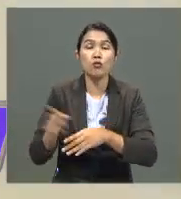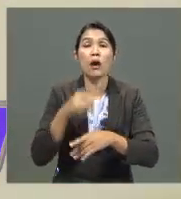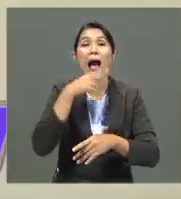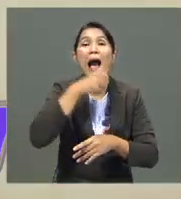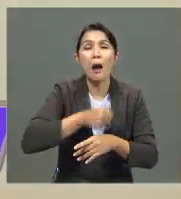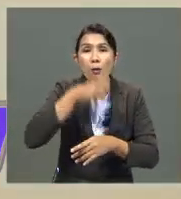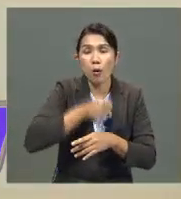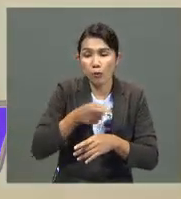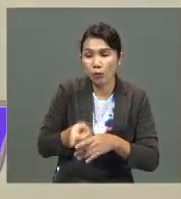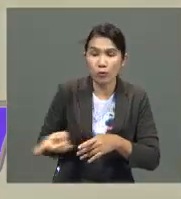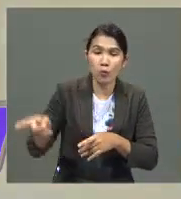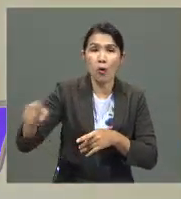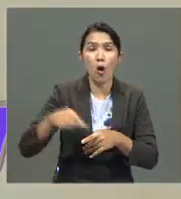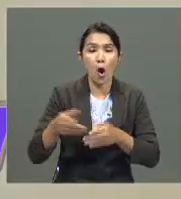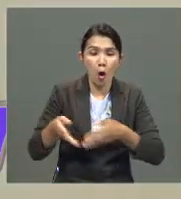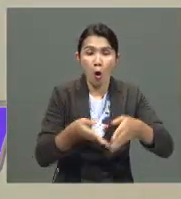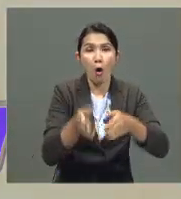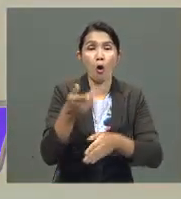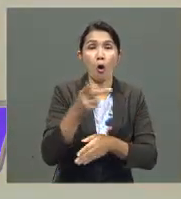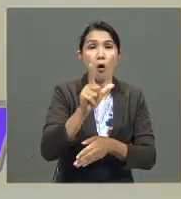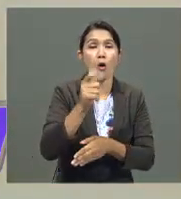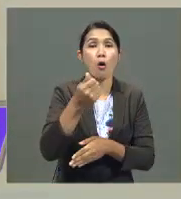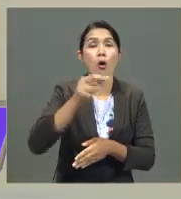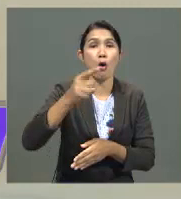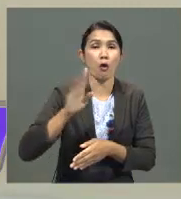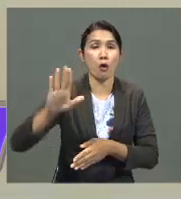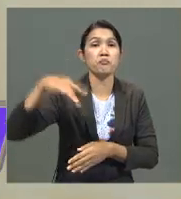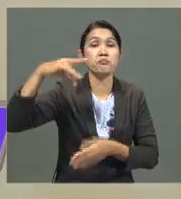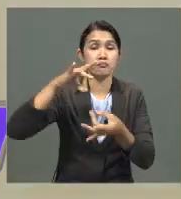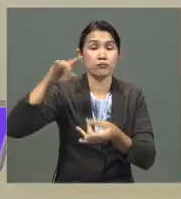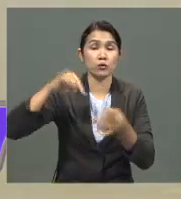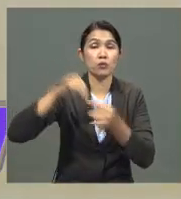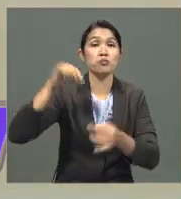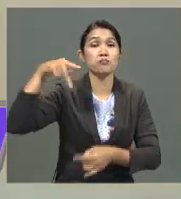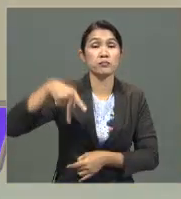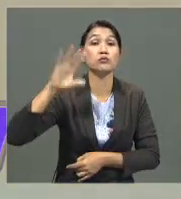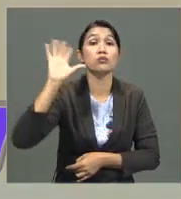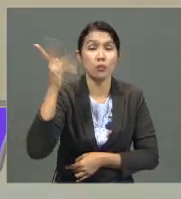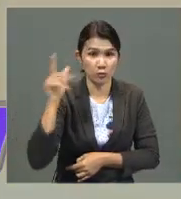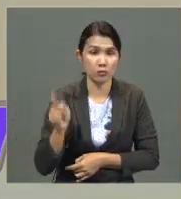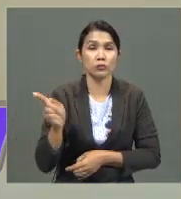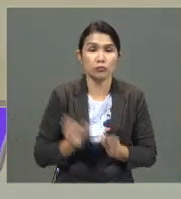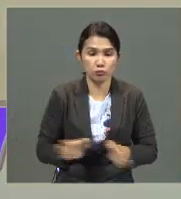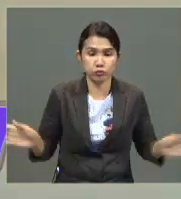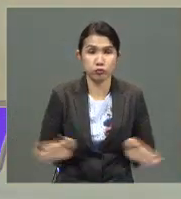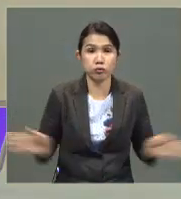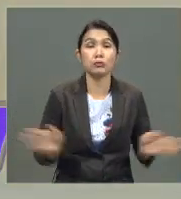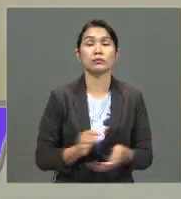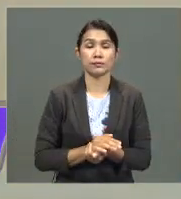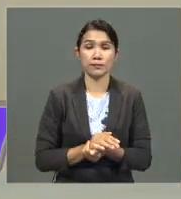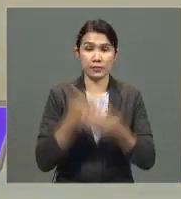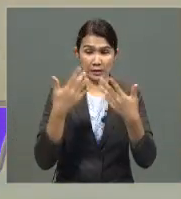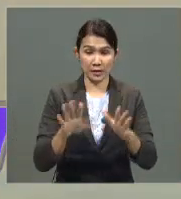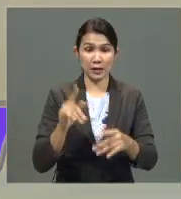ตรงไปที่ผ่านคลองเมมคลองบางแก้วพื้นที่อำเภอพรหมพิรามจังหวัดพิษณุโลกมาดูอีกจุดนึงครับจุดที่บริเวณ